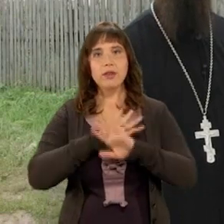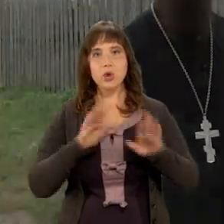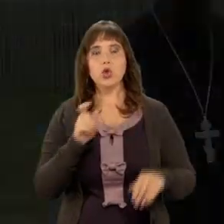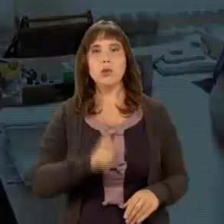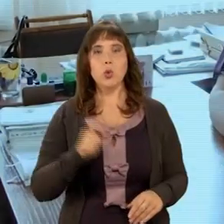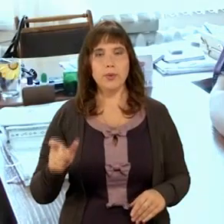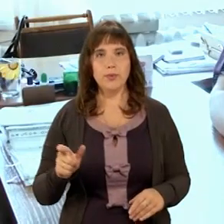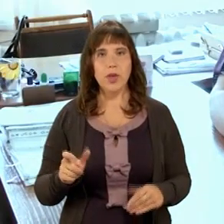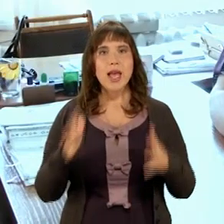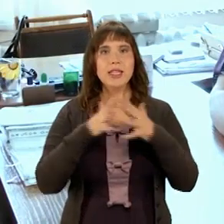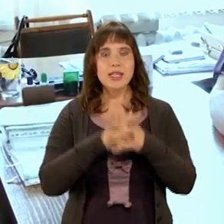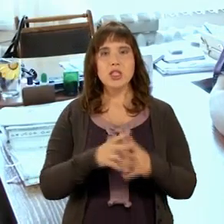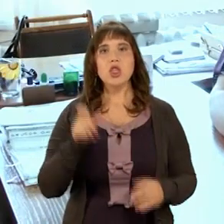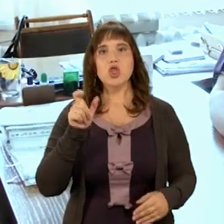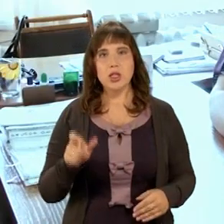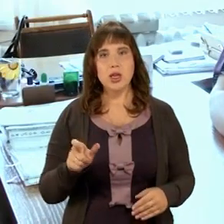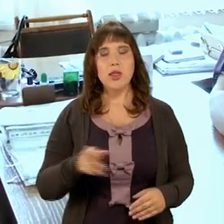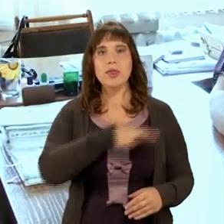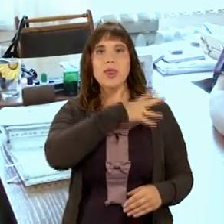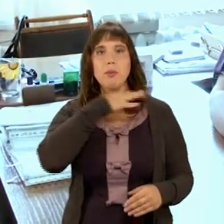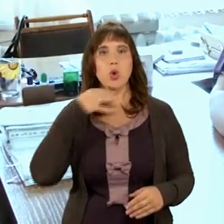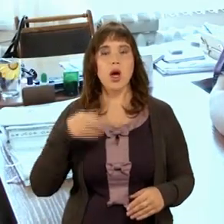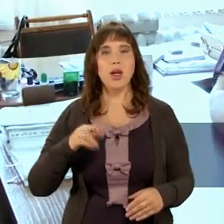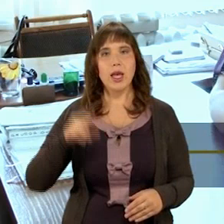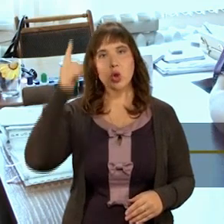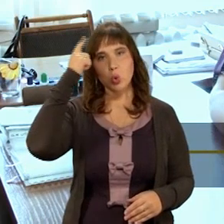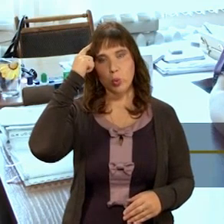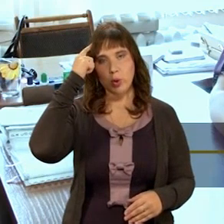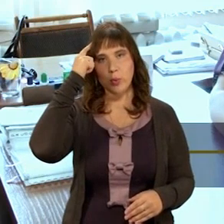неравнодушным людям. Сельский житель намного, мне кажется,